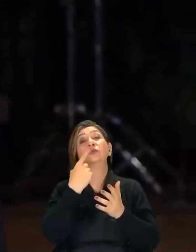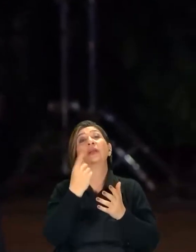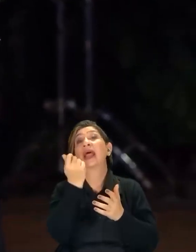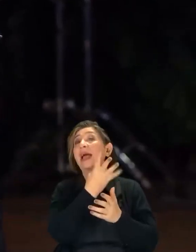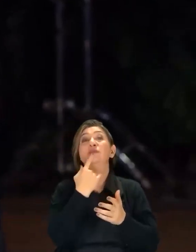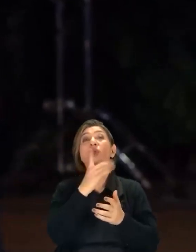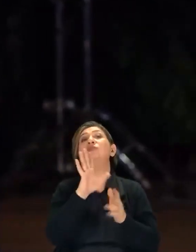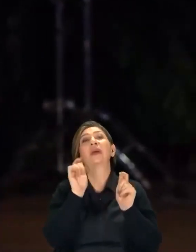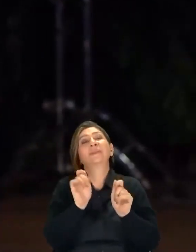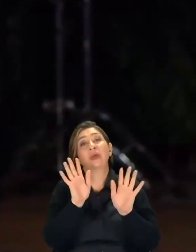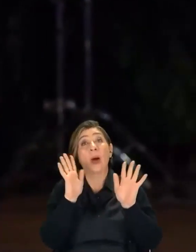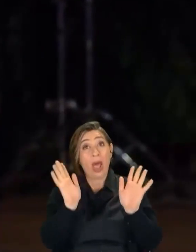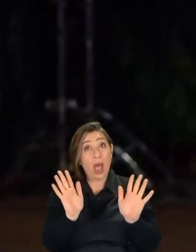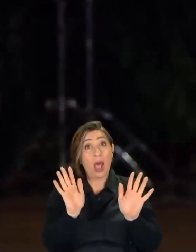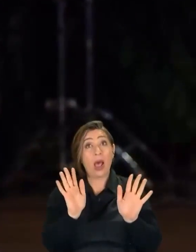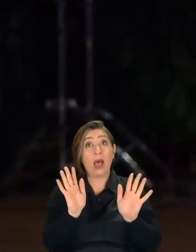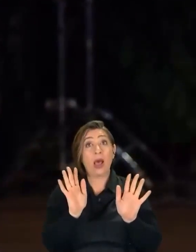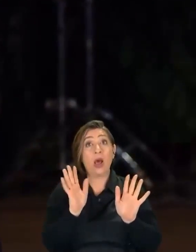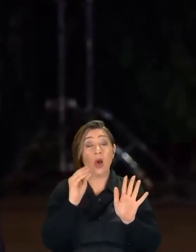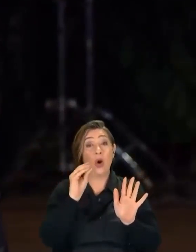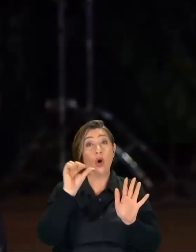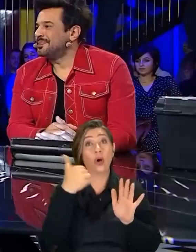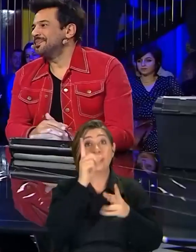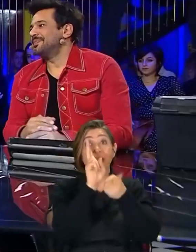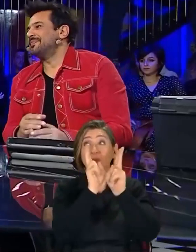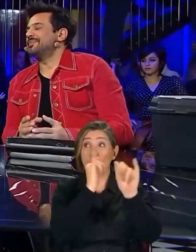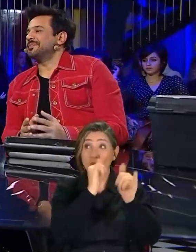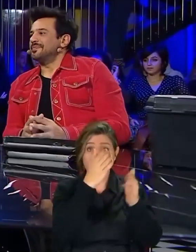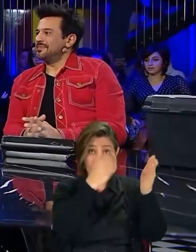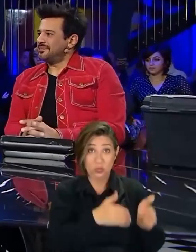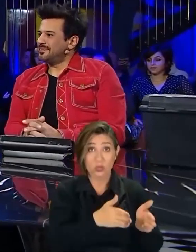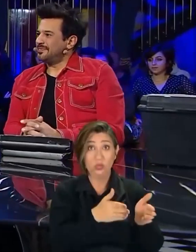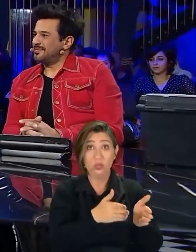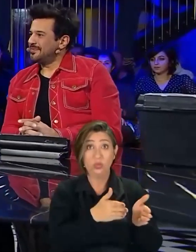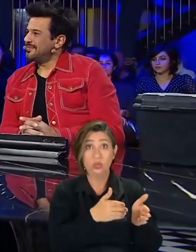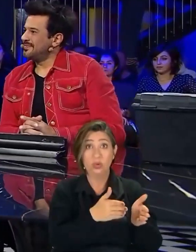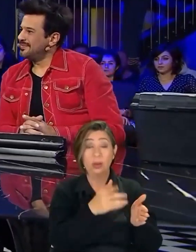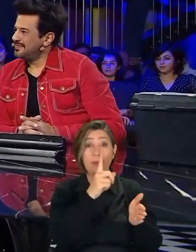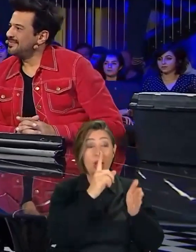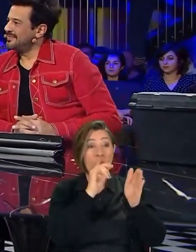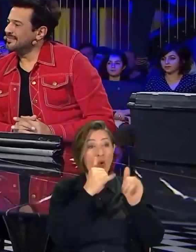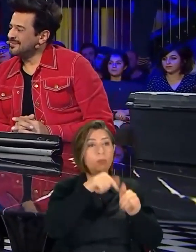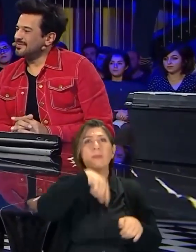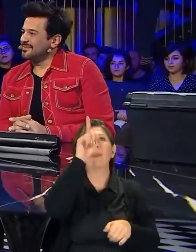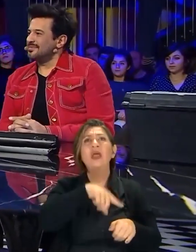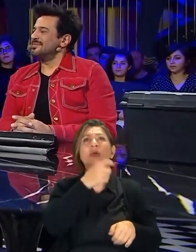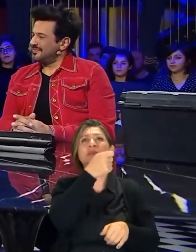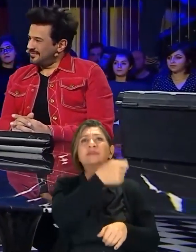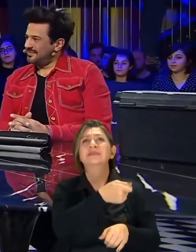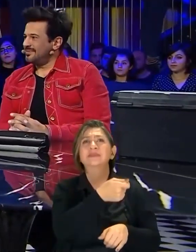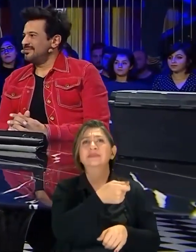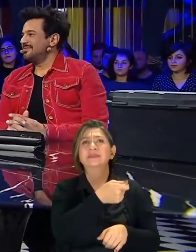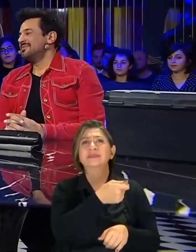ya da rakam söyleyerek yapmayacağım ama Eee önemli bir oyuncunun eee bir oyun yöm miyes turneye